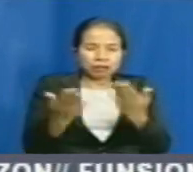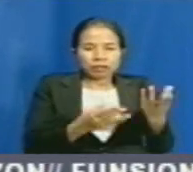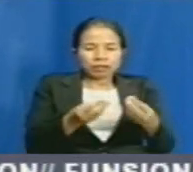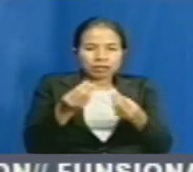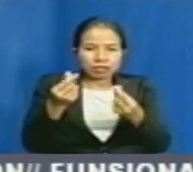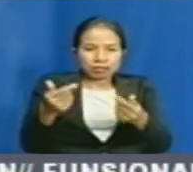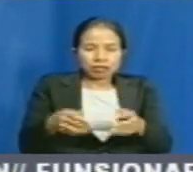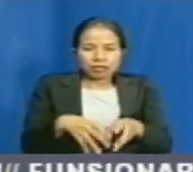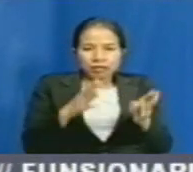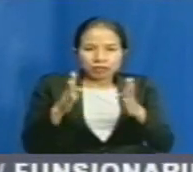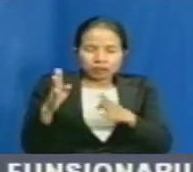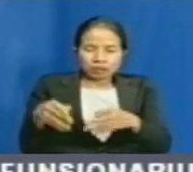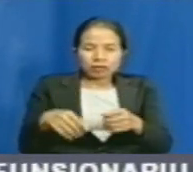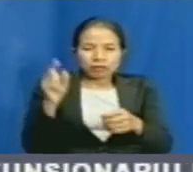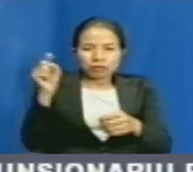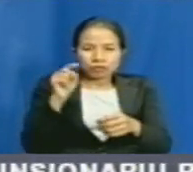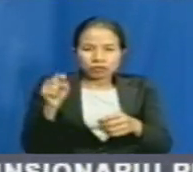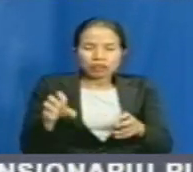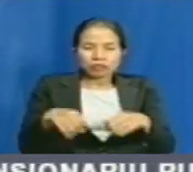É nem progresso no tona por cento hira.